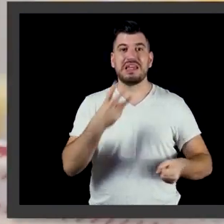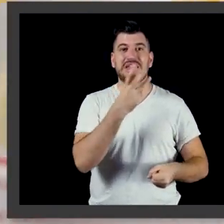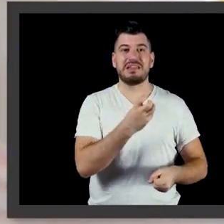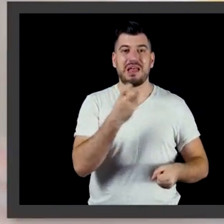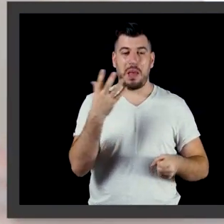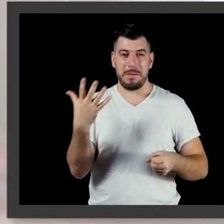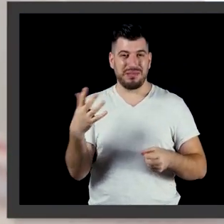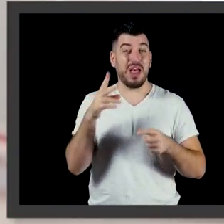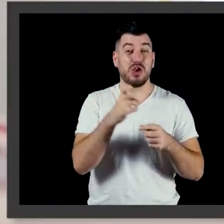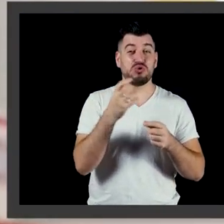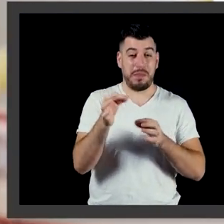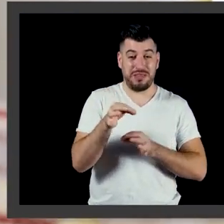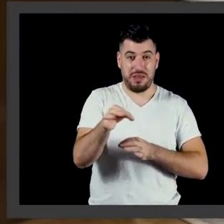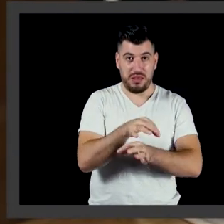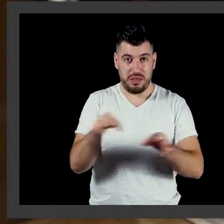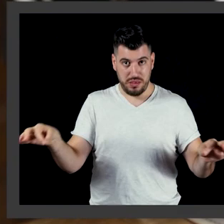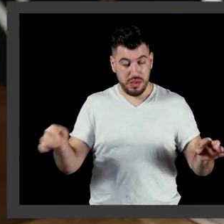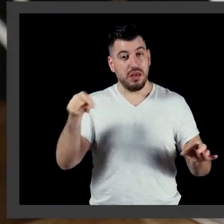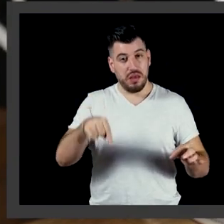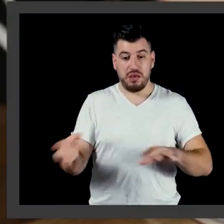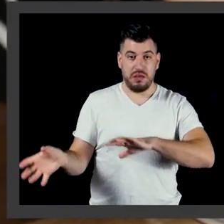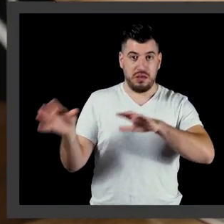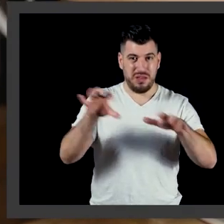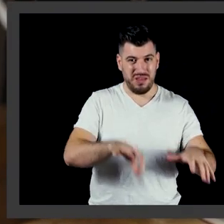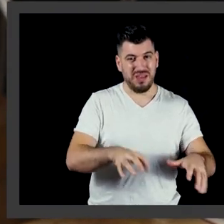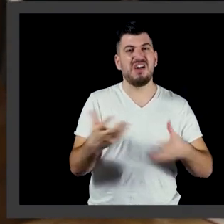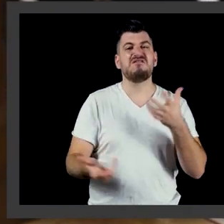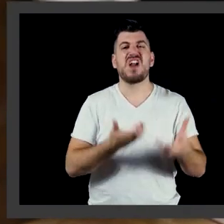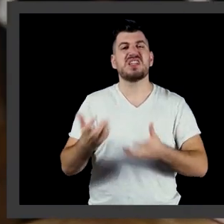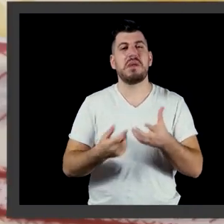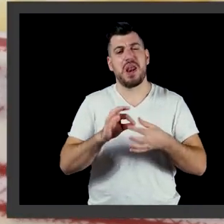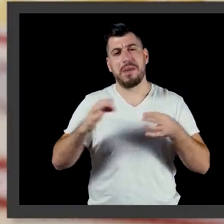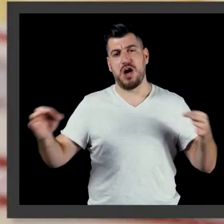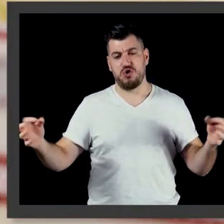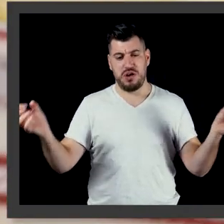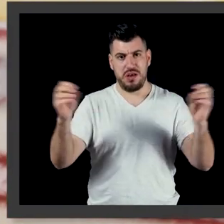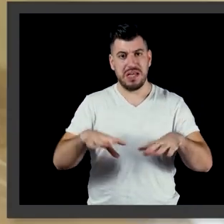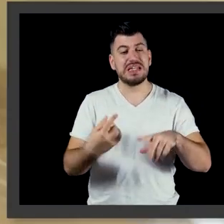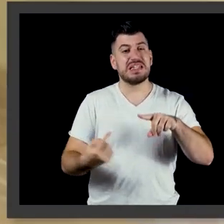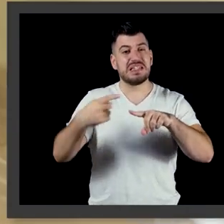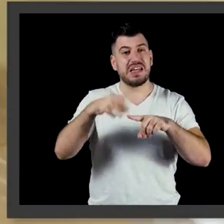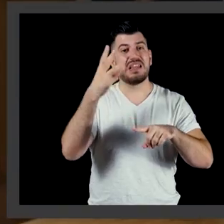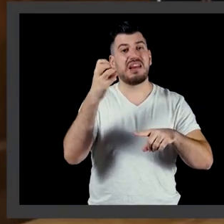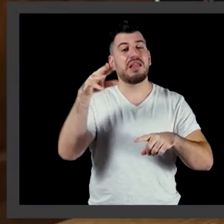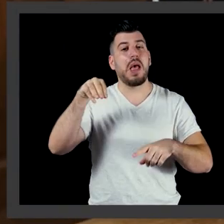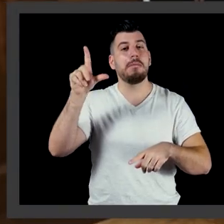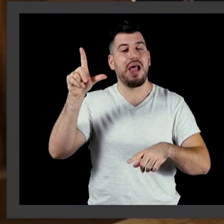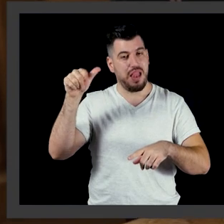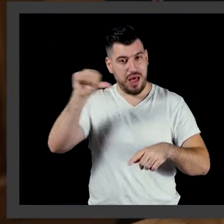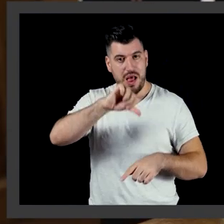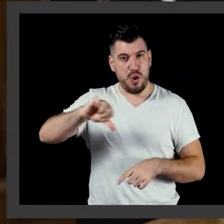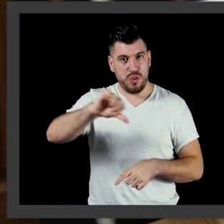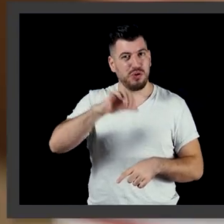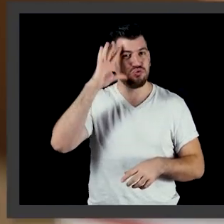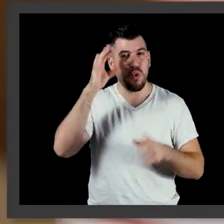στρώνουμε 300 γραμμάρια ήδη βρασμένα μακαρόνια στα οποία έχουμε βάλει και 30 ml ελαιόλαδο για να μην κολλήσουν μεταξύ τους. Σπάμε από πάνω